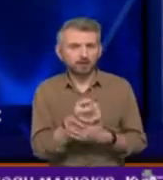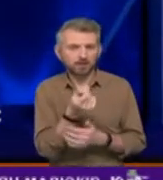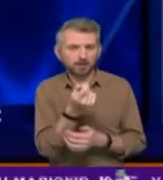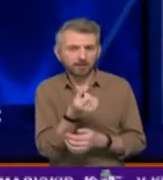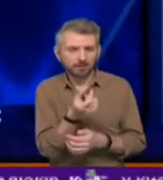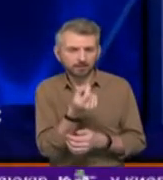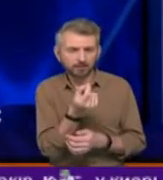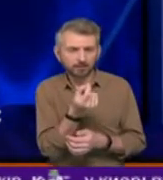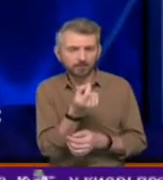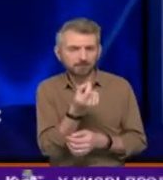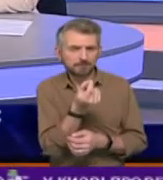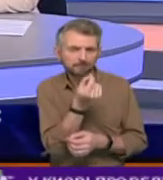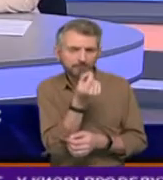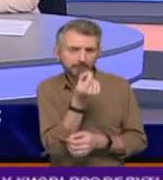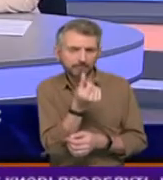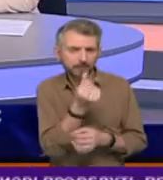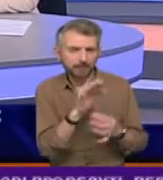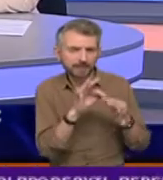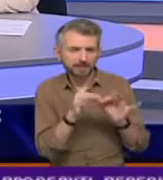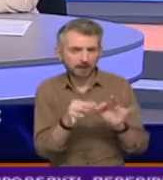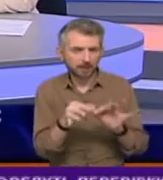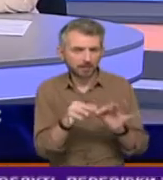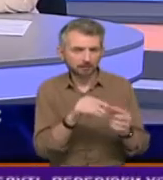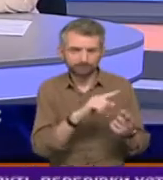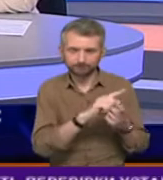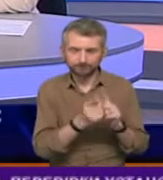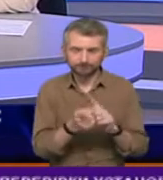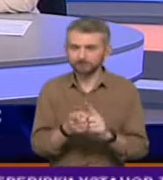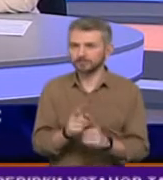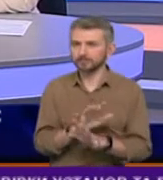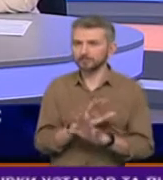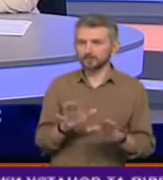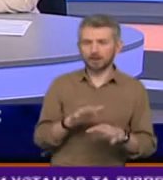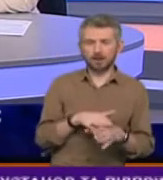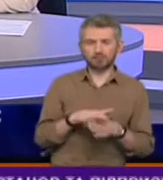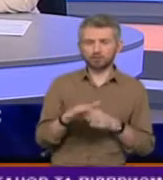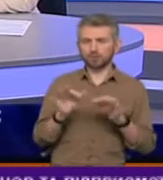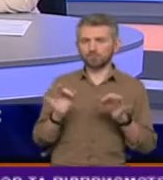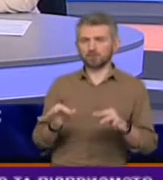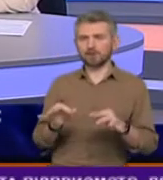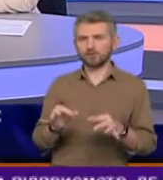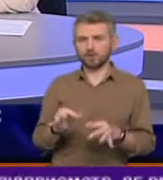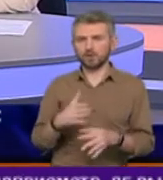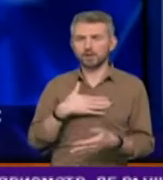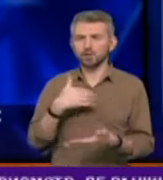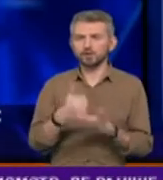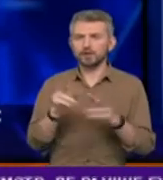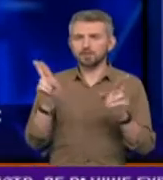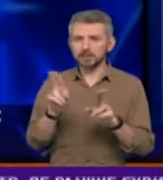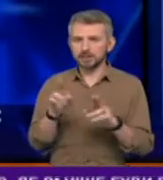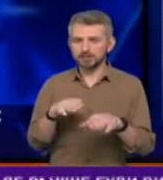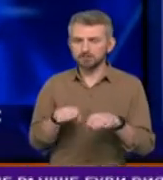бажають пройти ЗНО і зараз перебувають на неконтрольованій території. І